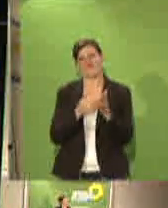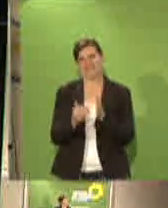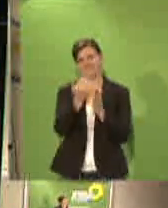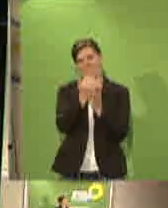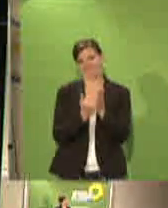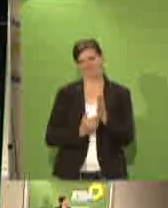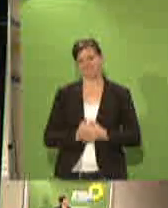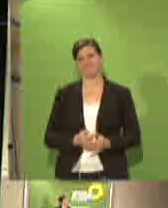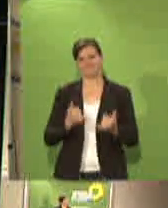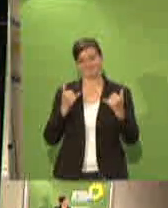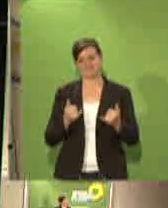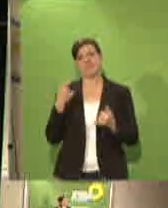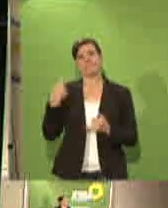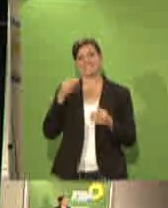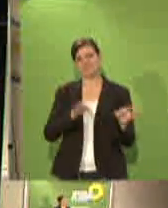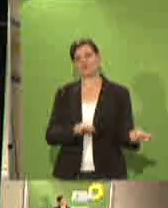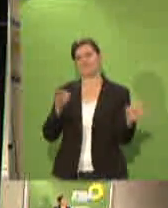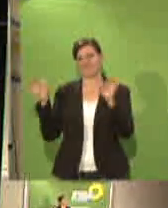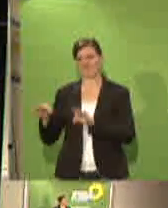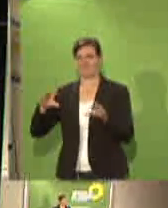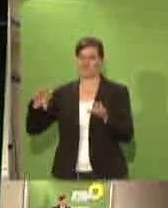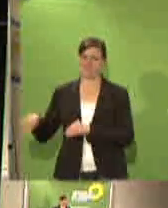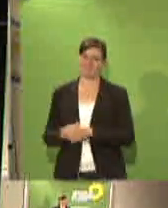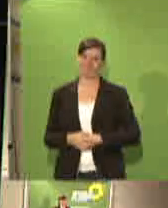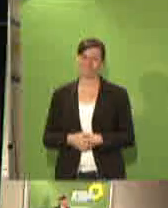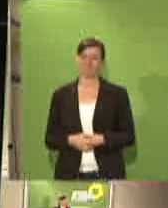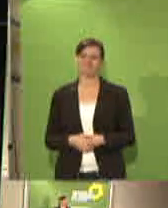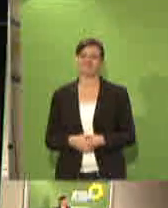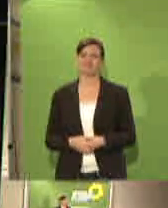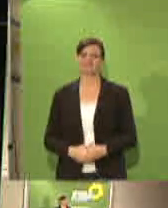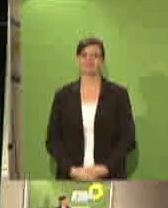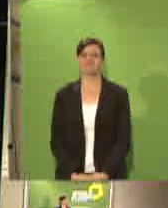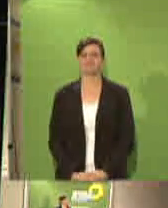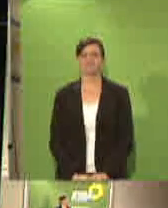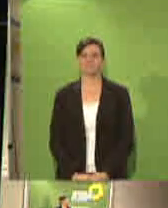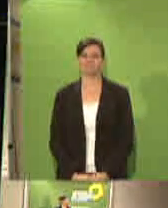Dafür übergebe ich ans Präsidium. Ihr übernehmt jetzt.